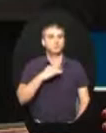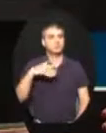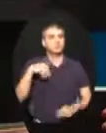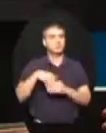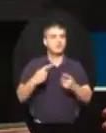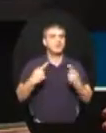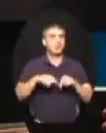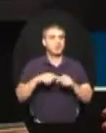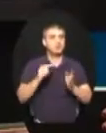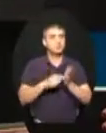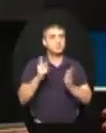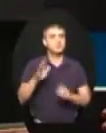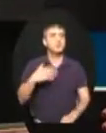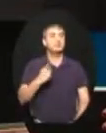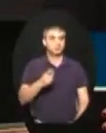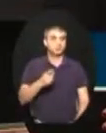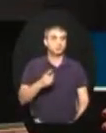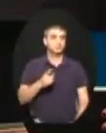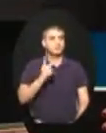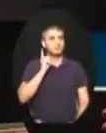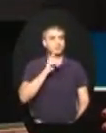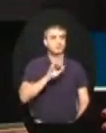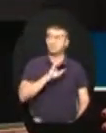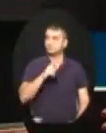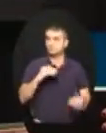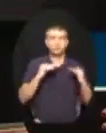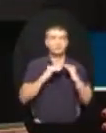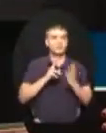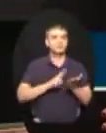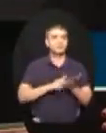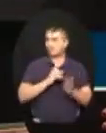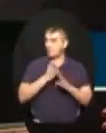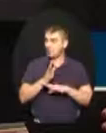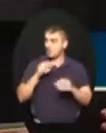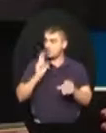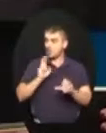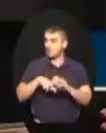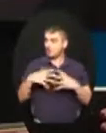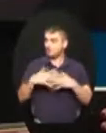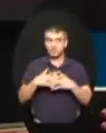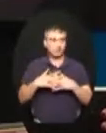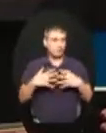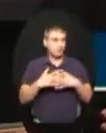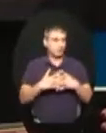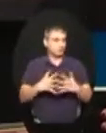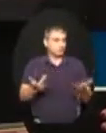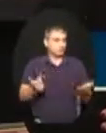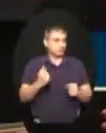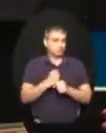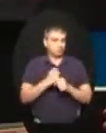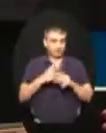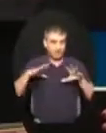הם יהיו בוועדות, משום שהם הולכים בשם השוויון והצדק. לא להיכנס לקואליציה? קואליציה